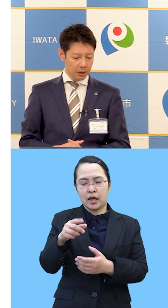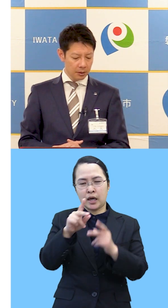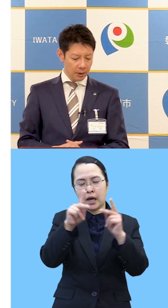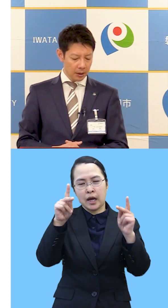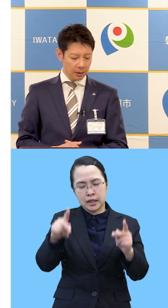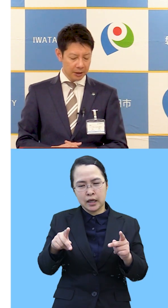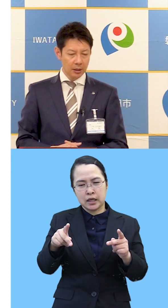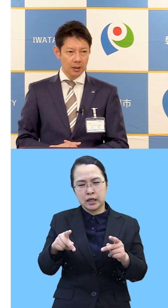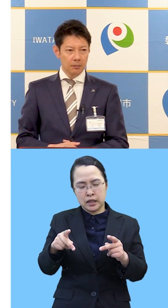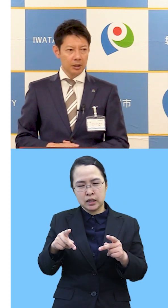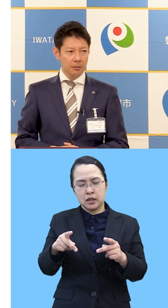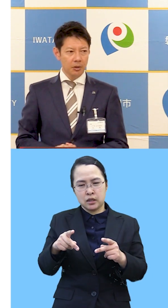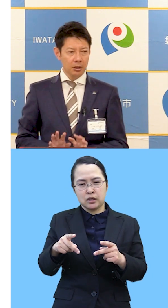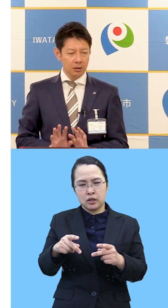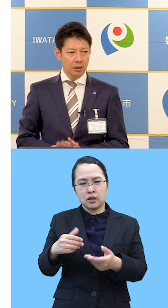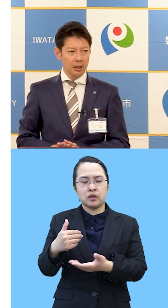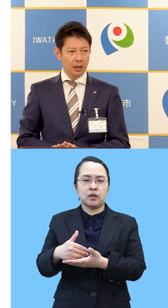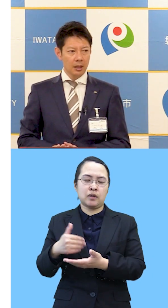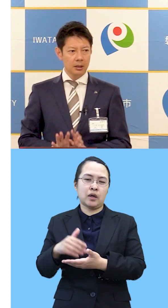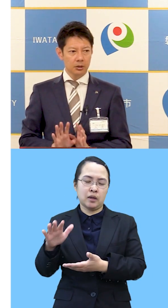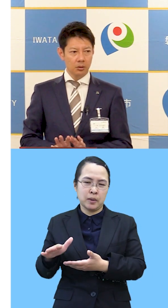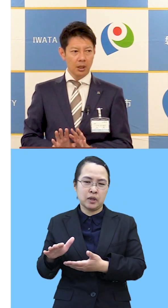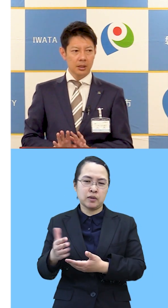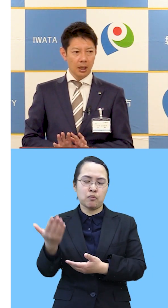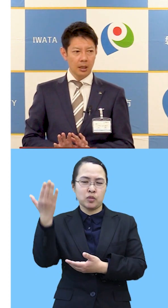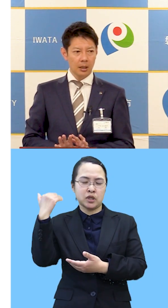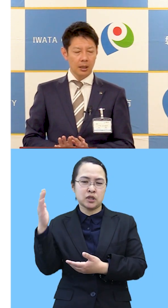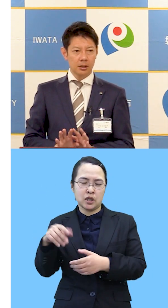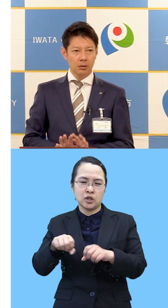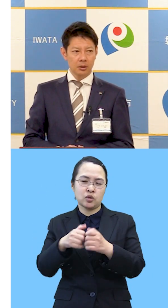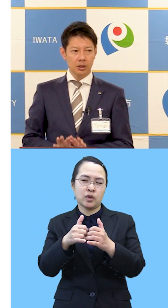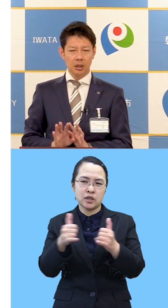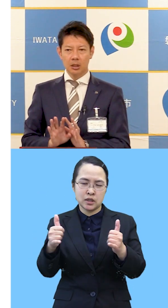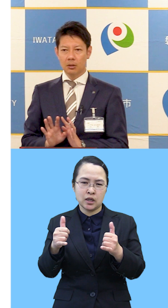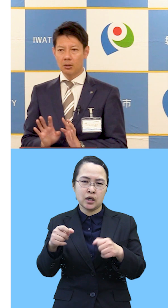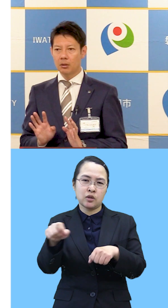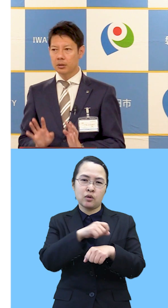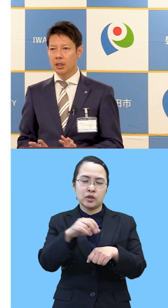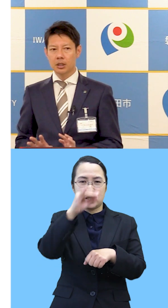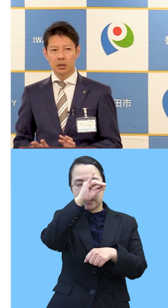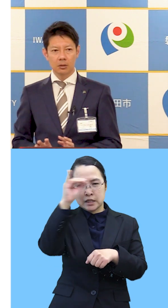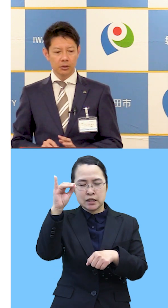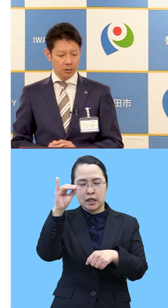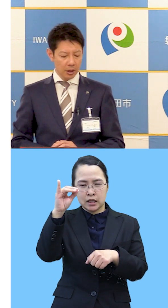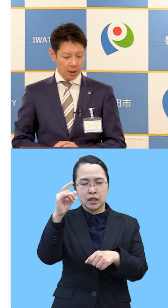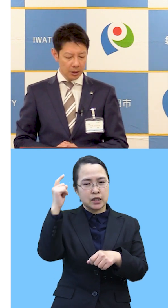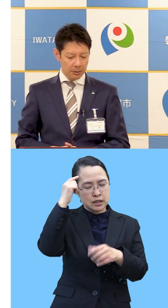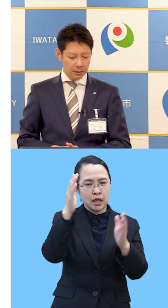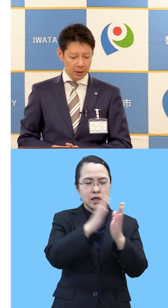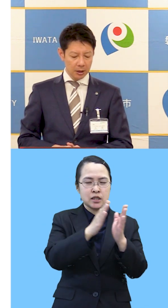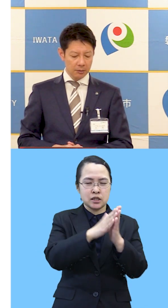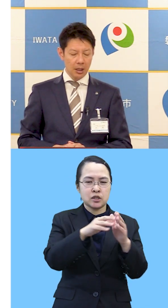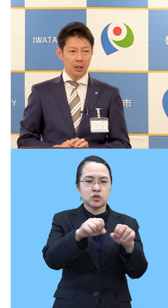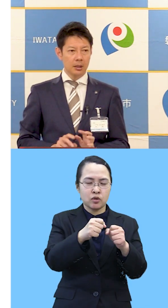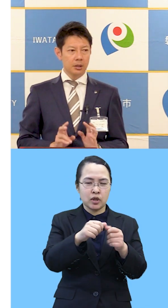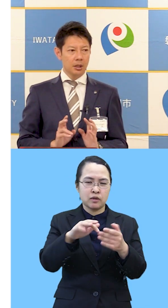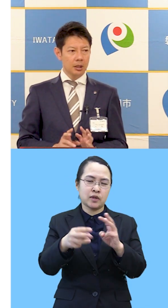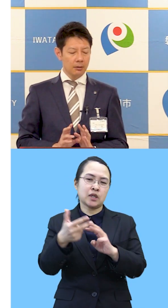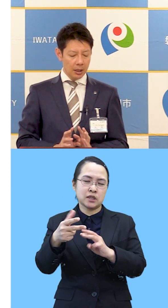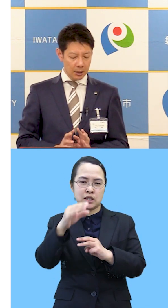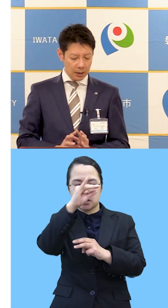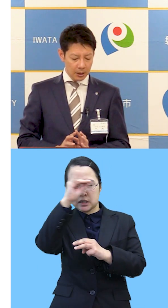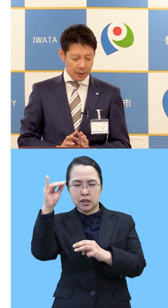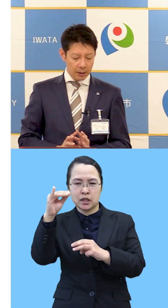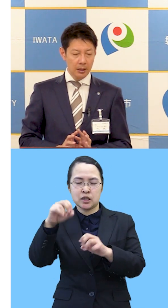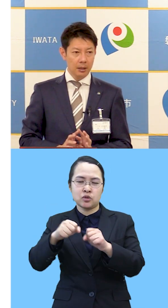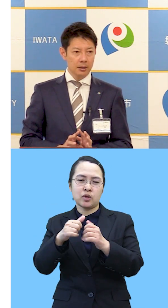というふうに言われています。また一方で旧来から障害者、特に知的と精神の障害者、今磐田市は知的